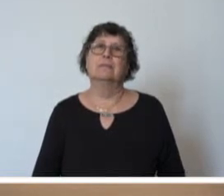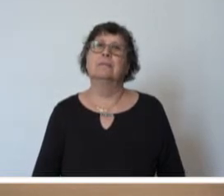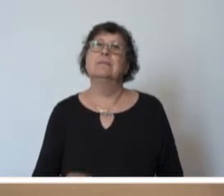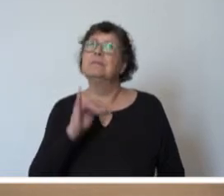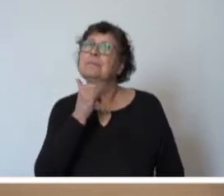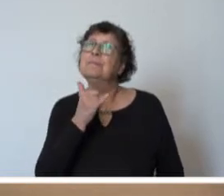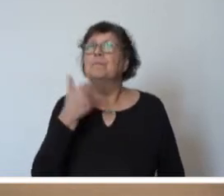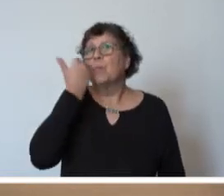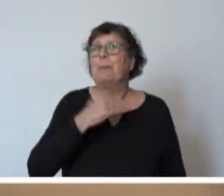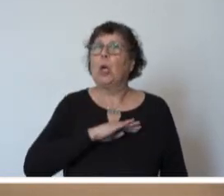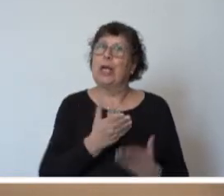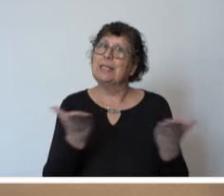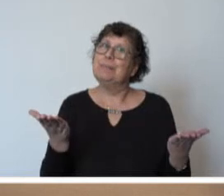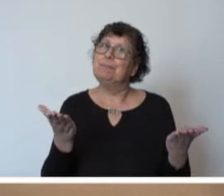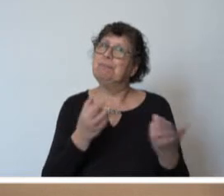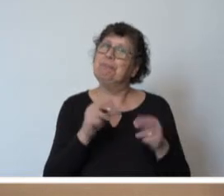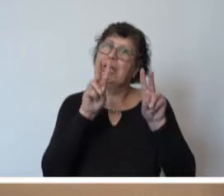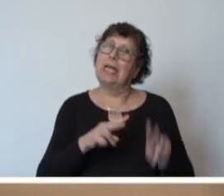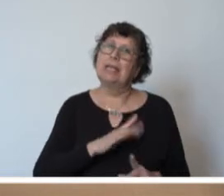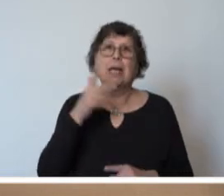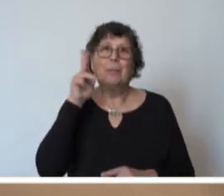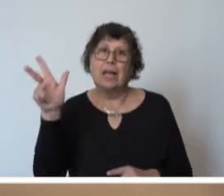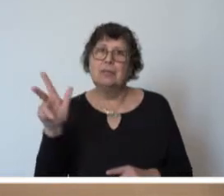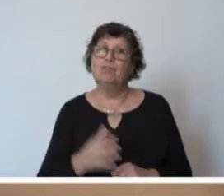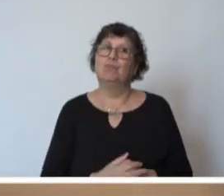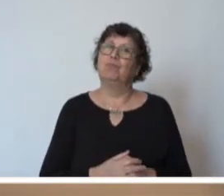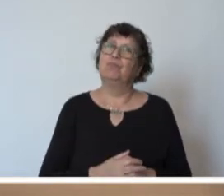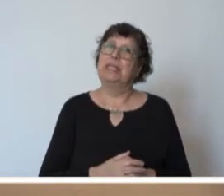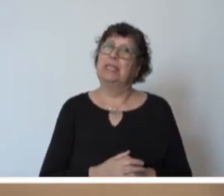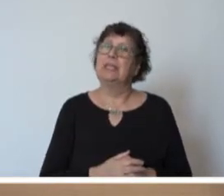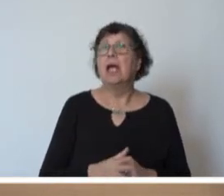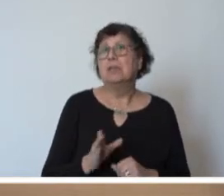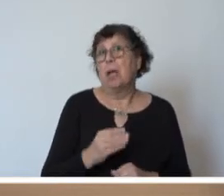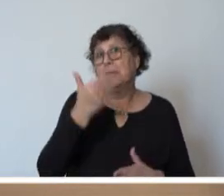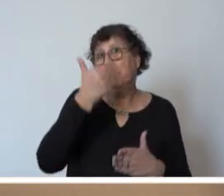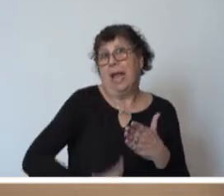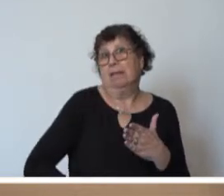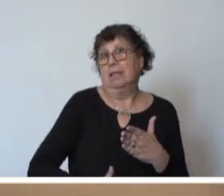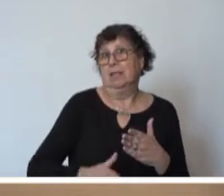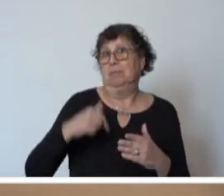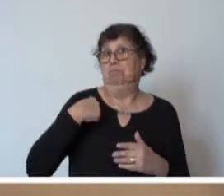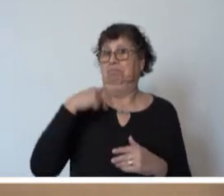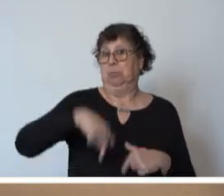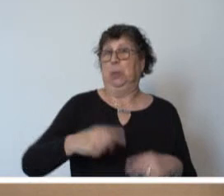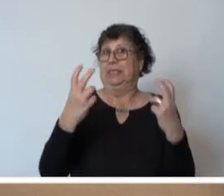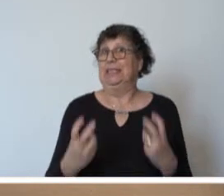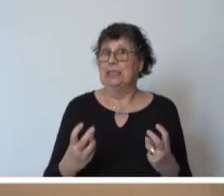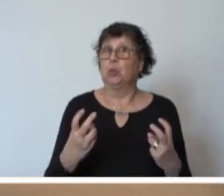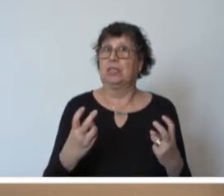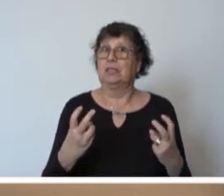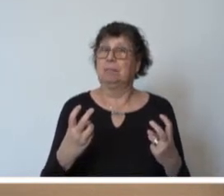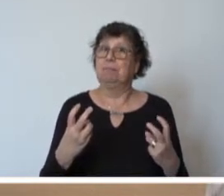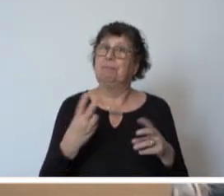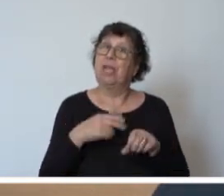Ja, liebe Kolleginnen und Kollegen, meine sehr verehrten Damen und Herren, damit sind wir am Ende unserer heutigen Sitzung.